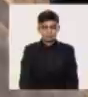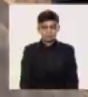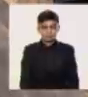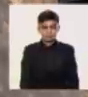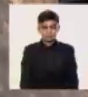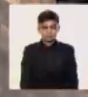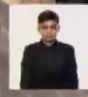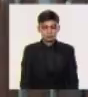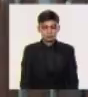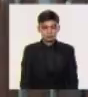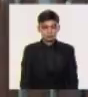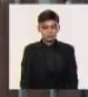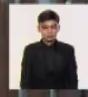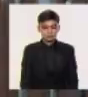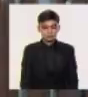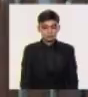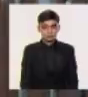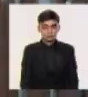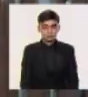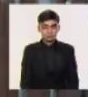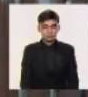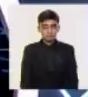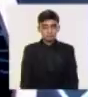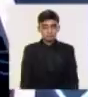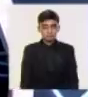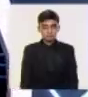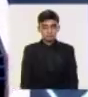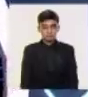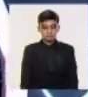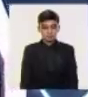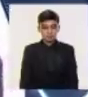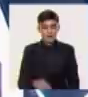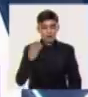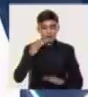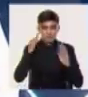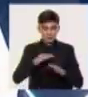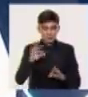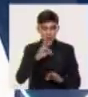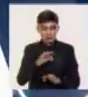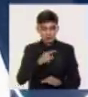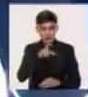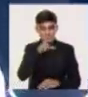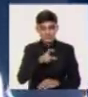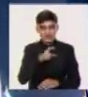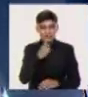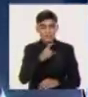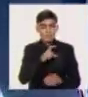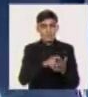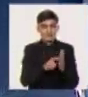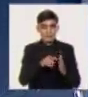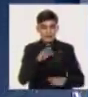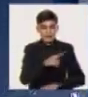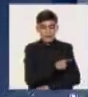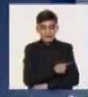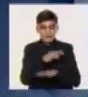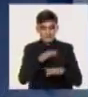Сергей Шуйский, Информбюро, Алматинская область. В Актобе онкопациенты одной из клиник 2 месяца